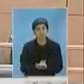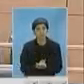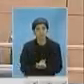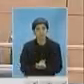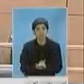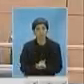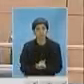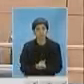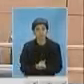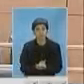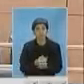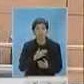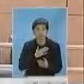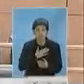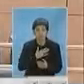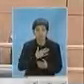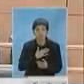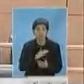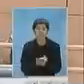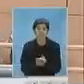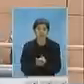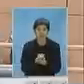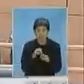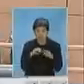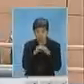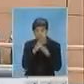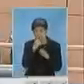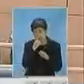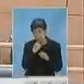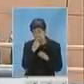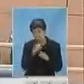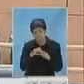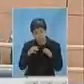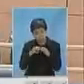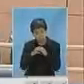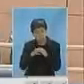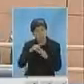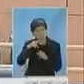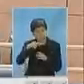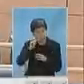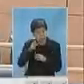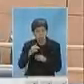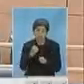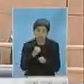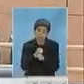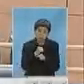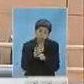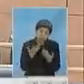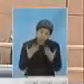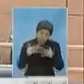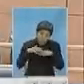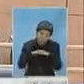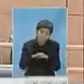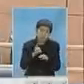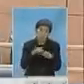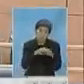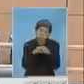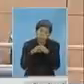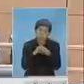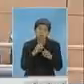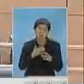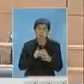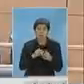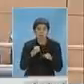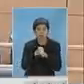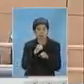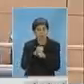ชนเราคนเสื้อแดงกับพรรคเพื่อไทยจึงไม่เคยปฏิเสธว่าเป็นพวกเดียวกันเพราะเราคือ